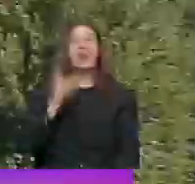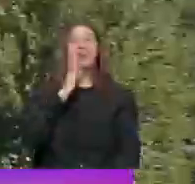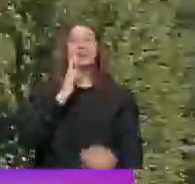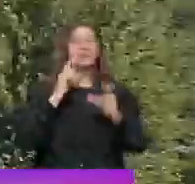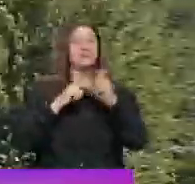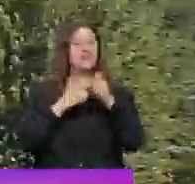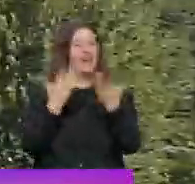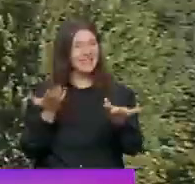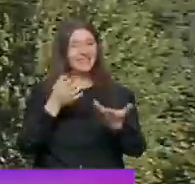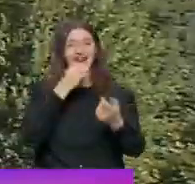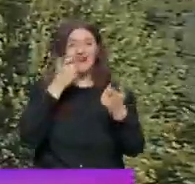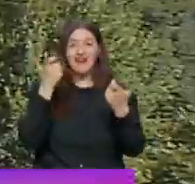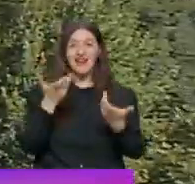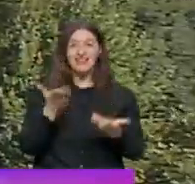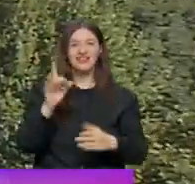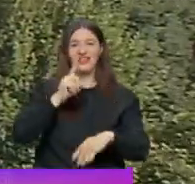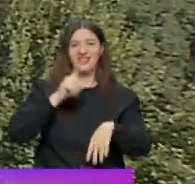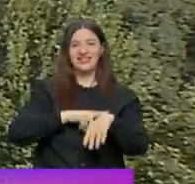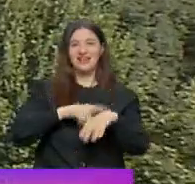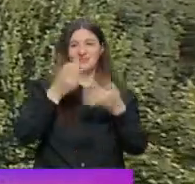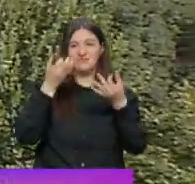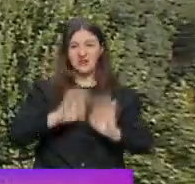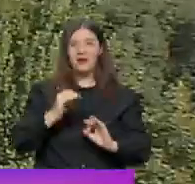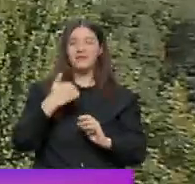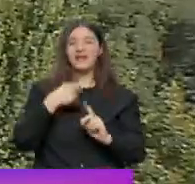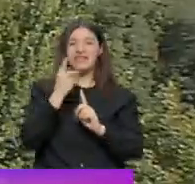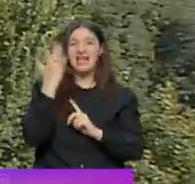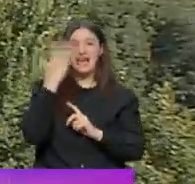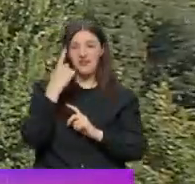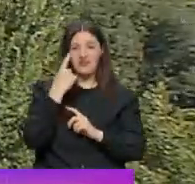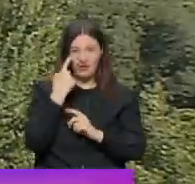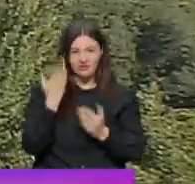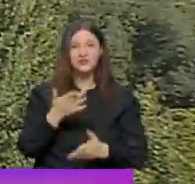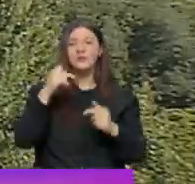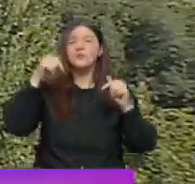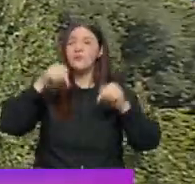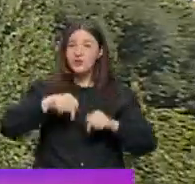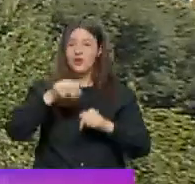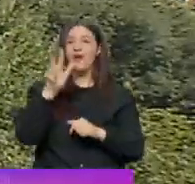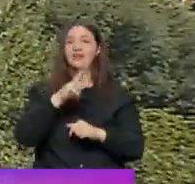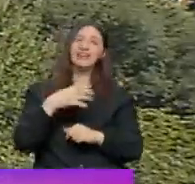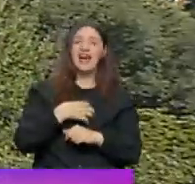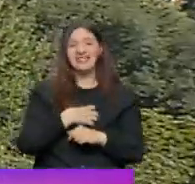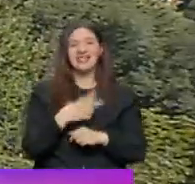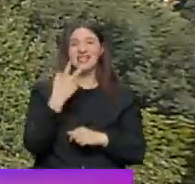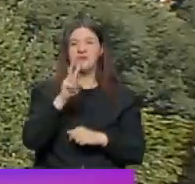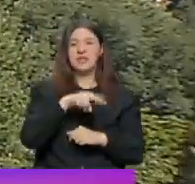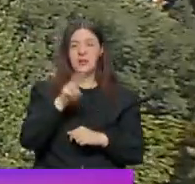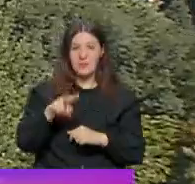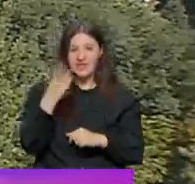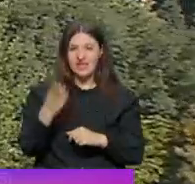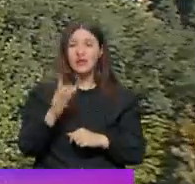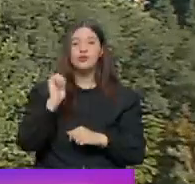Efendim günaydın, Ankara'dan Çalar Saat başlıyor. Ben İlker Karagöz. Bugün 30 Haziran